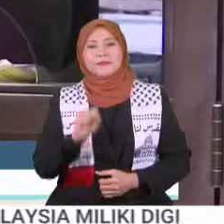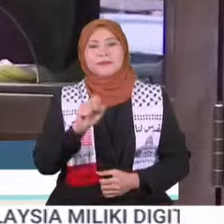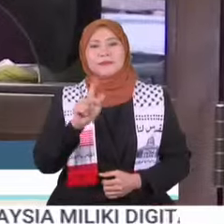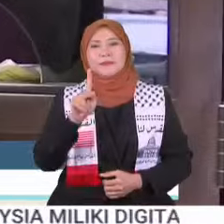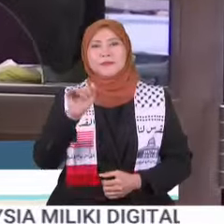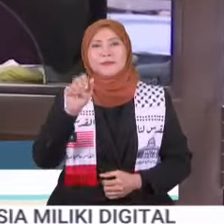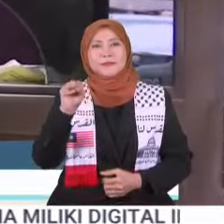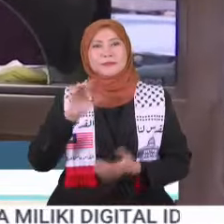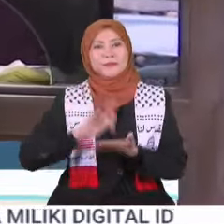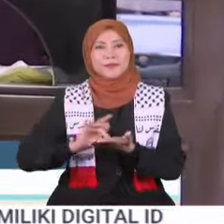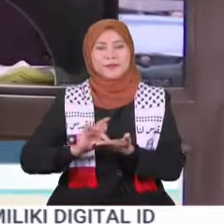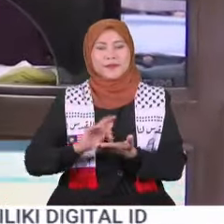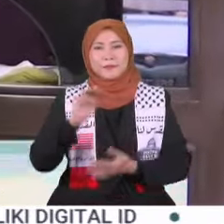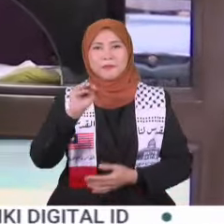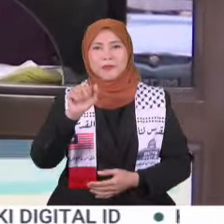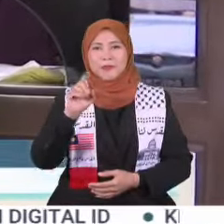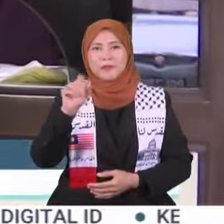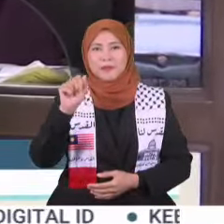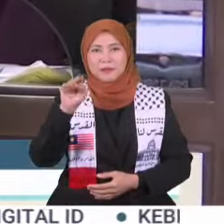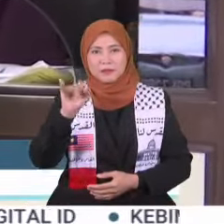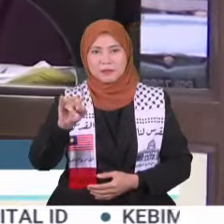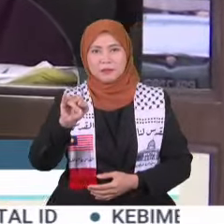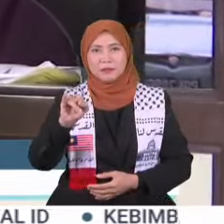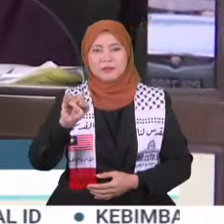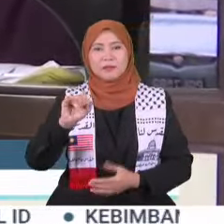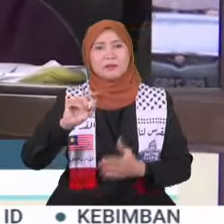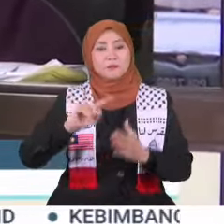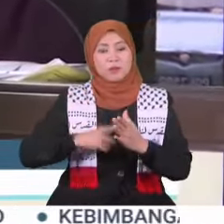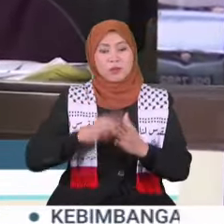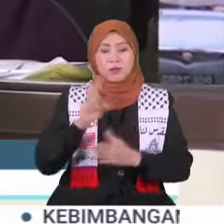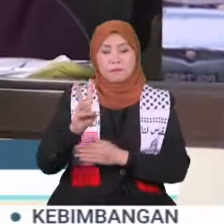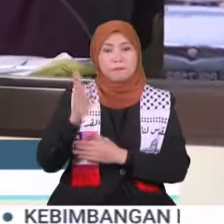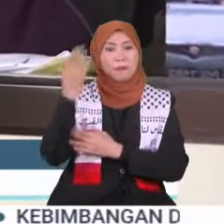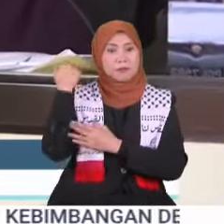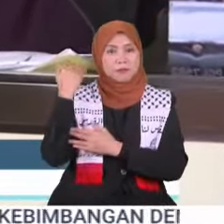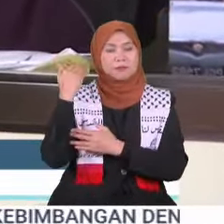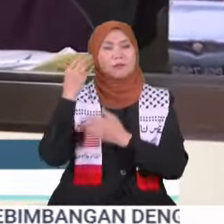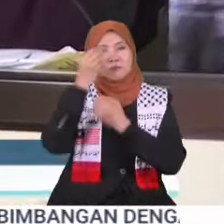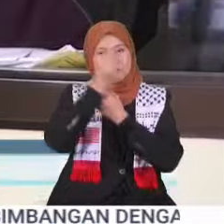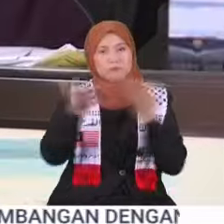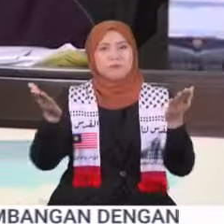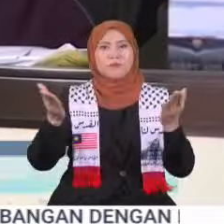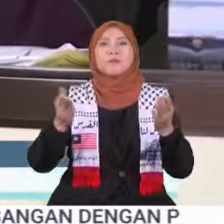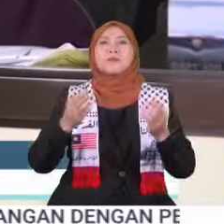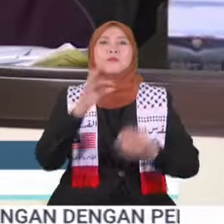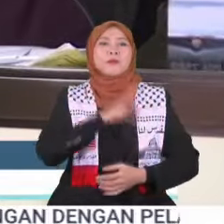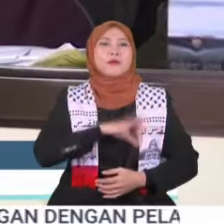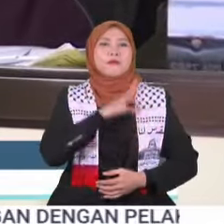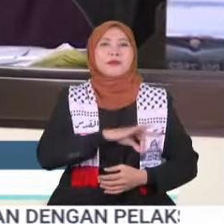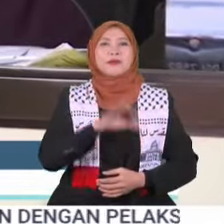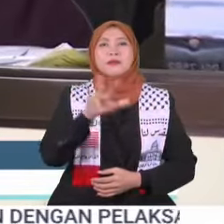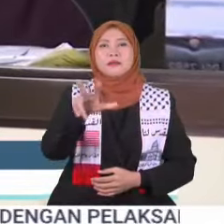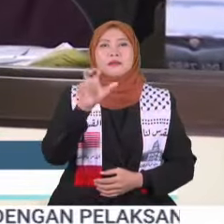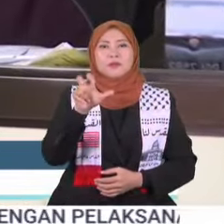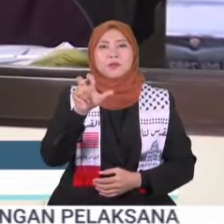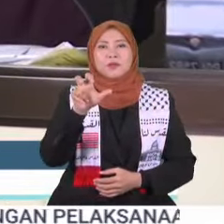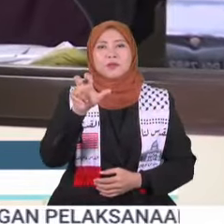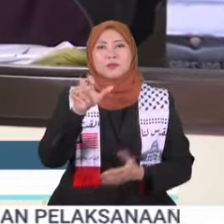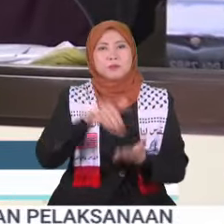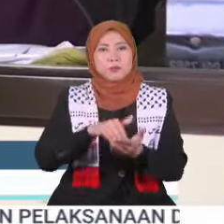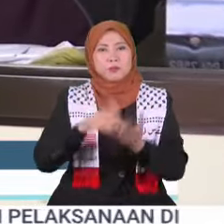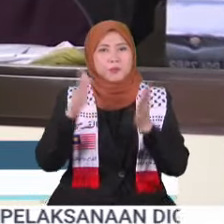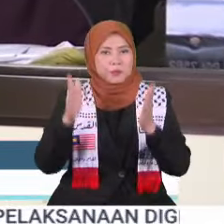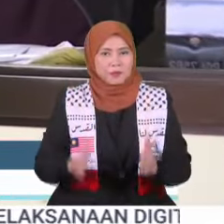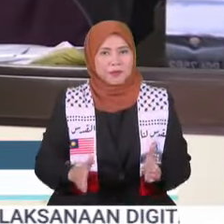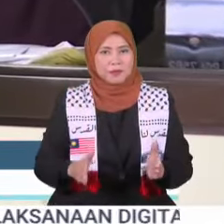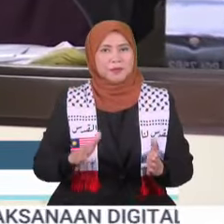Skim Perubatan Madani yang diperkenalkan pada Jun lepas telah memberi manfaat kepada lebih 300,000